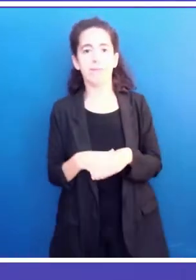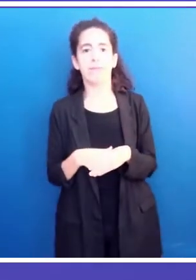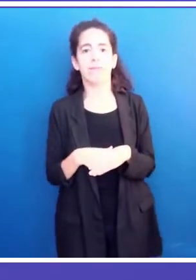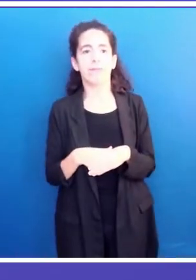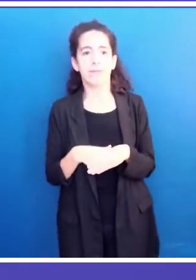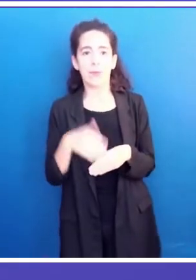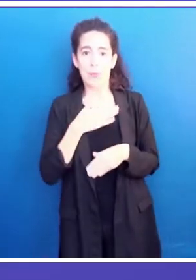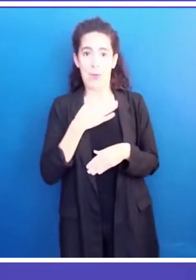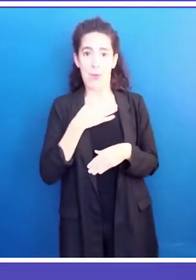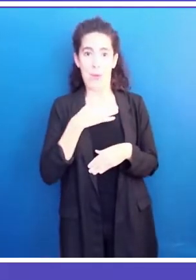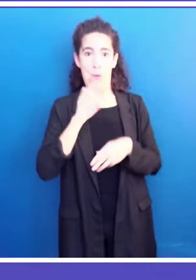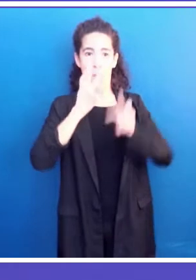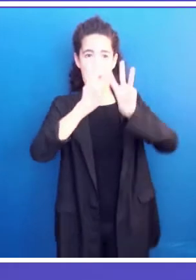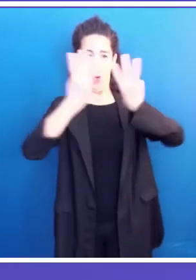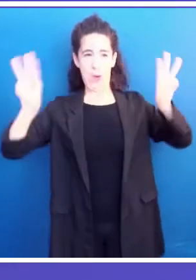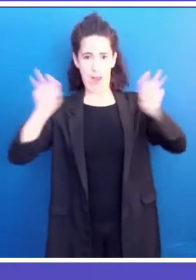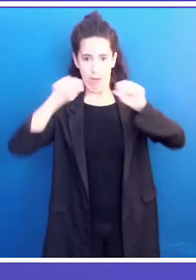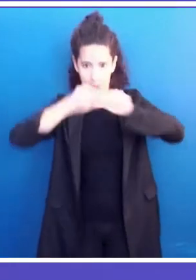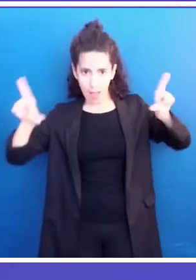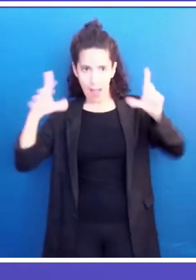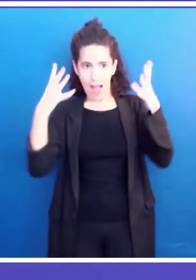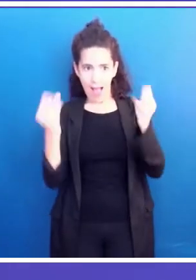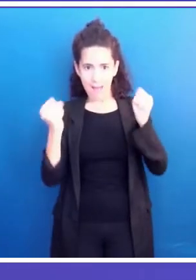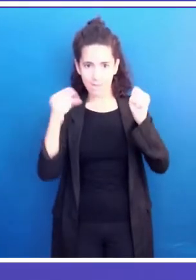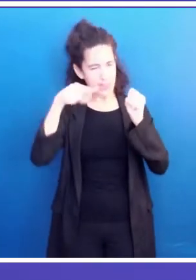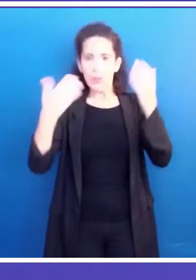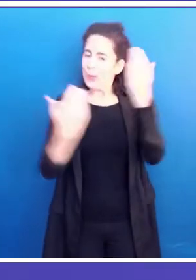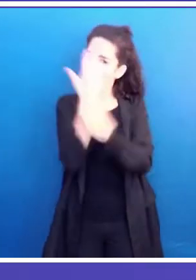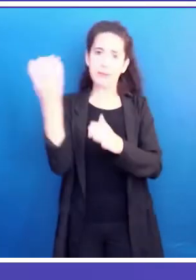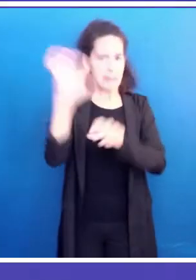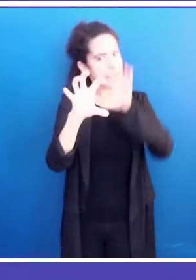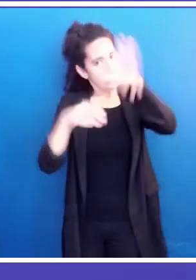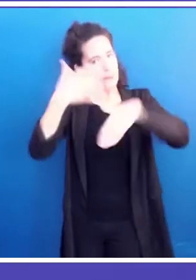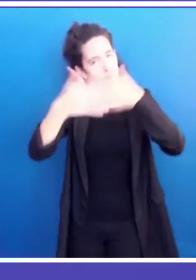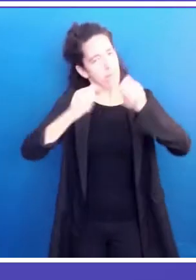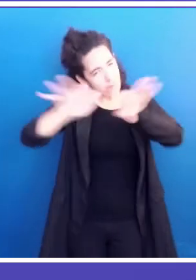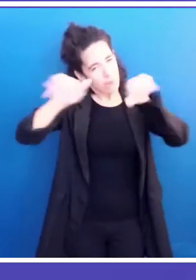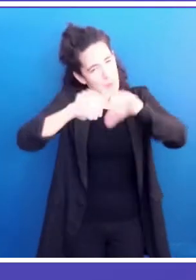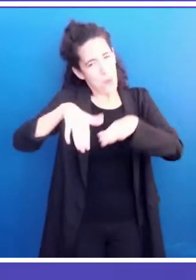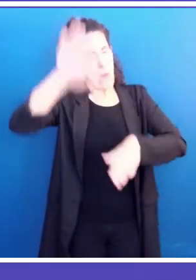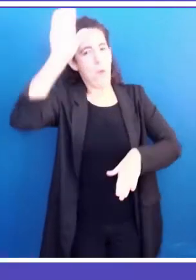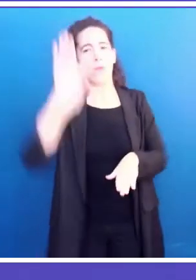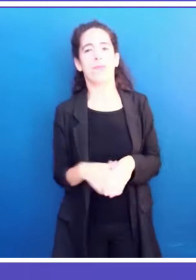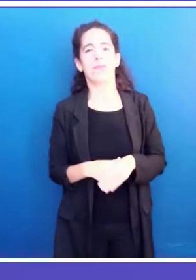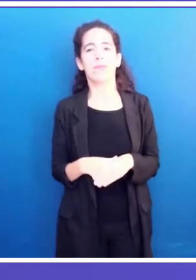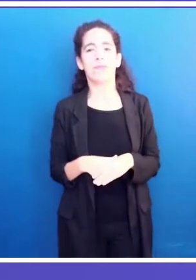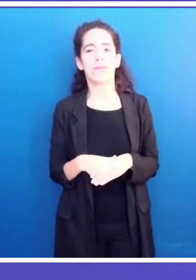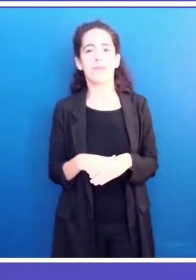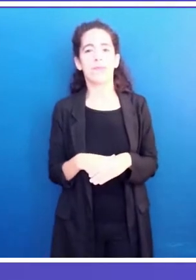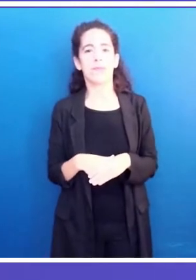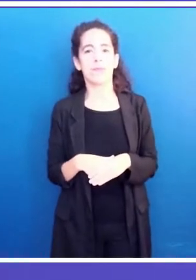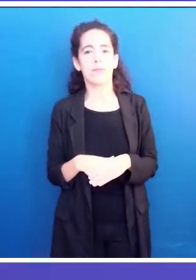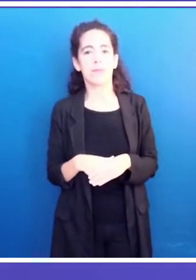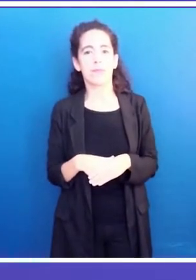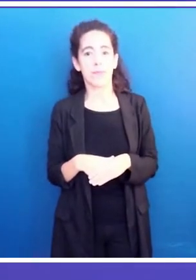أن ترى كل المعلومات المحدثة بشأن الخدمات المتاحة للنساء اللواتي يعانين من العنف القائم